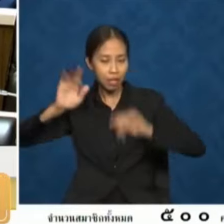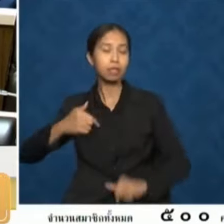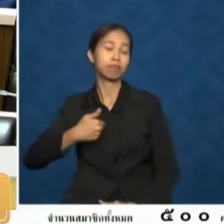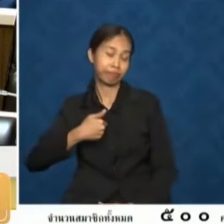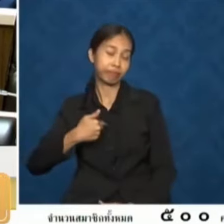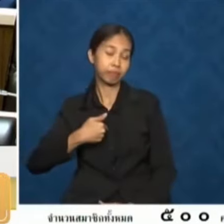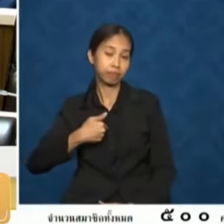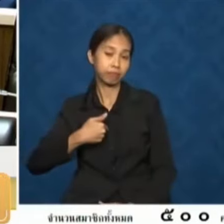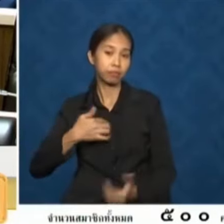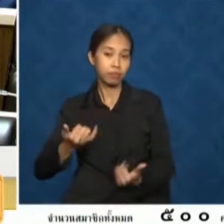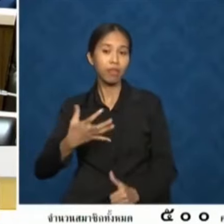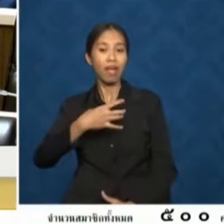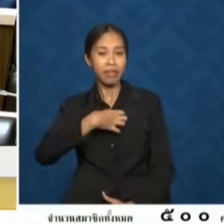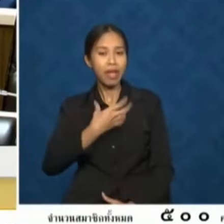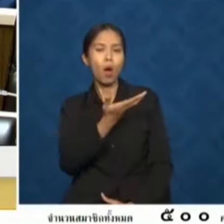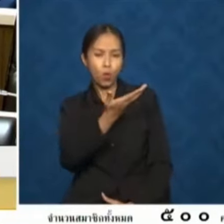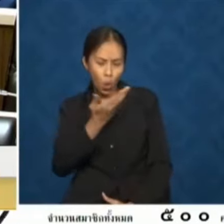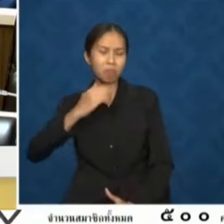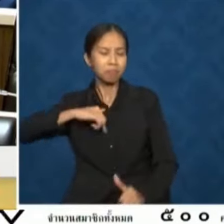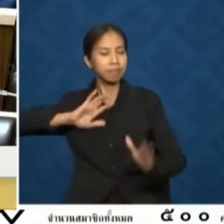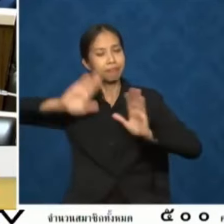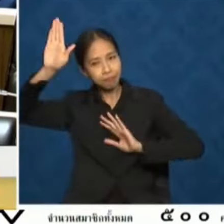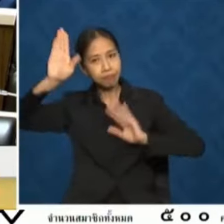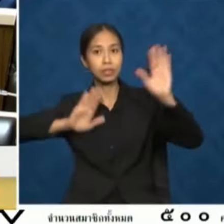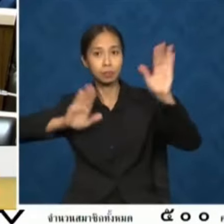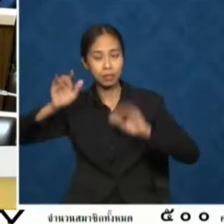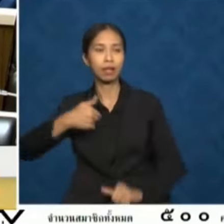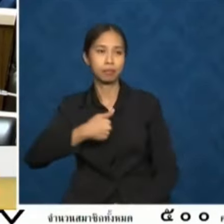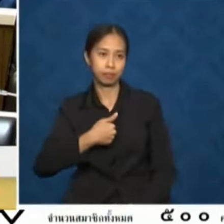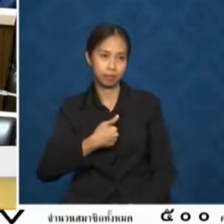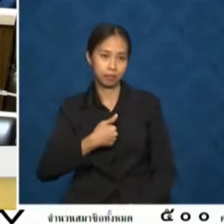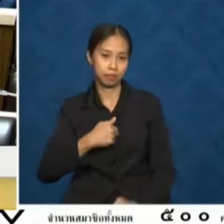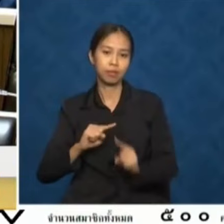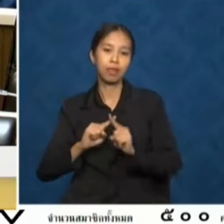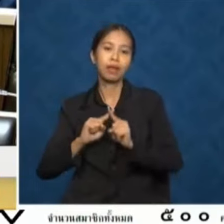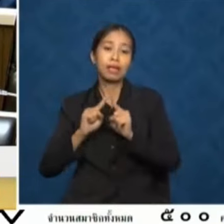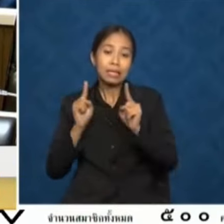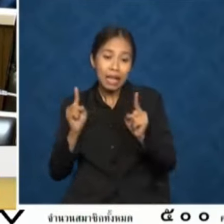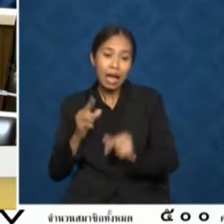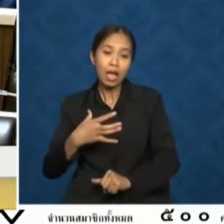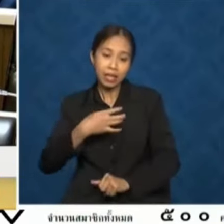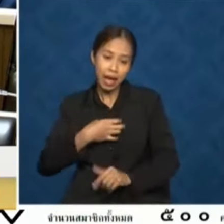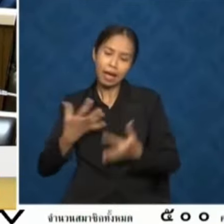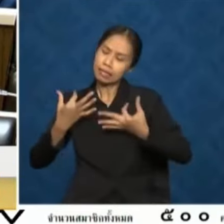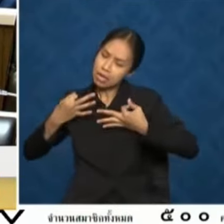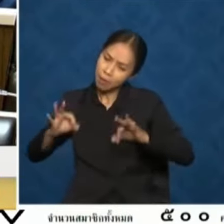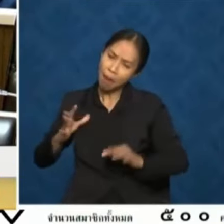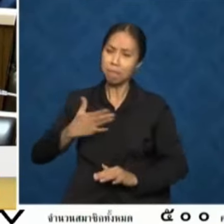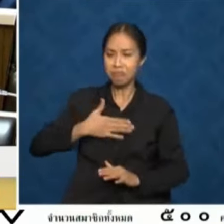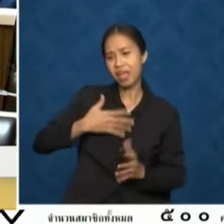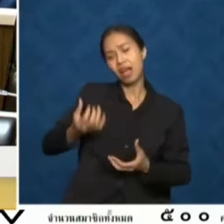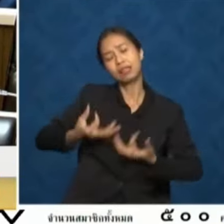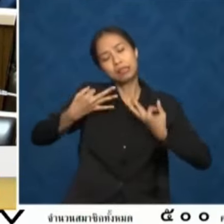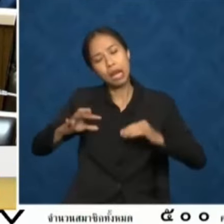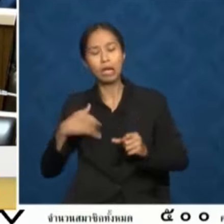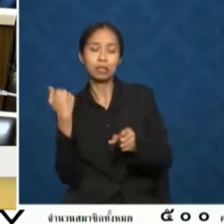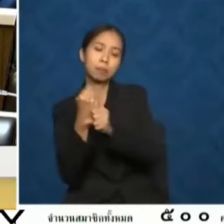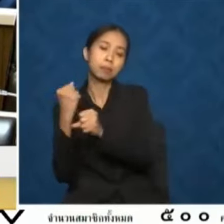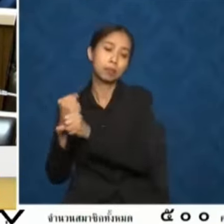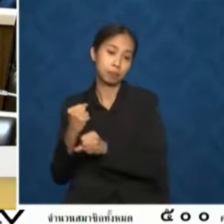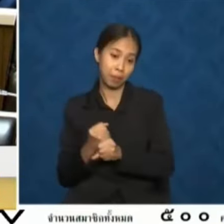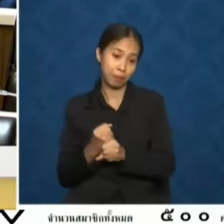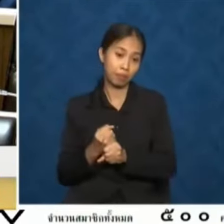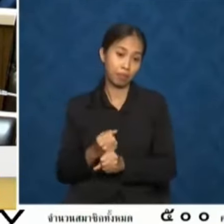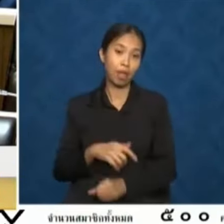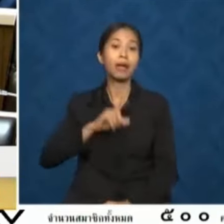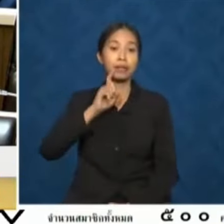เองว่าร้องหาเรียกร้องประชาธิปไตยแต่เรียกร้องเสรีภาพอะไรต่างๆนานาแท้จริงมันคือประชาธิปไตยจ